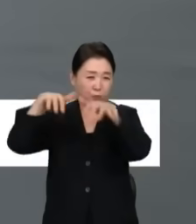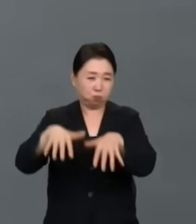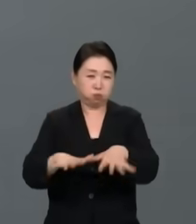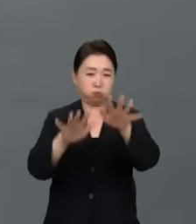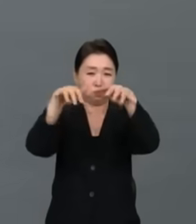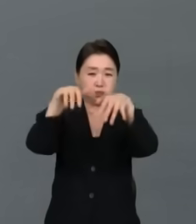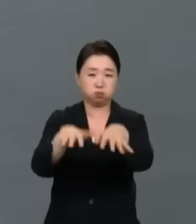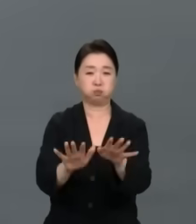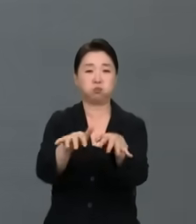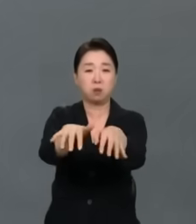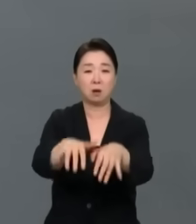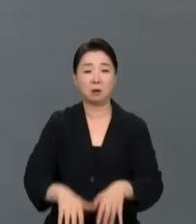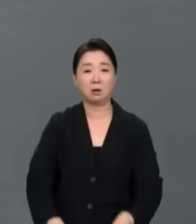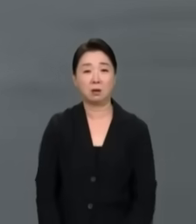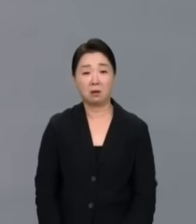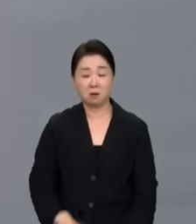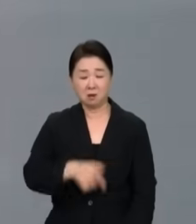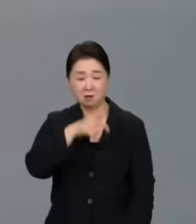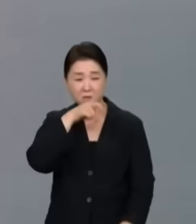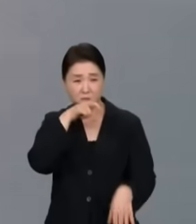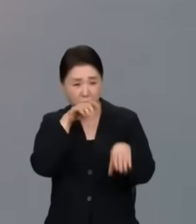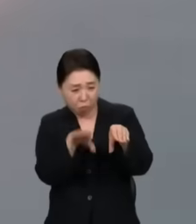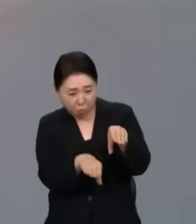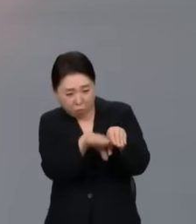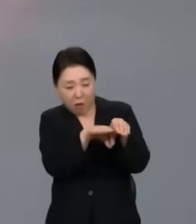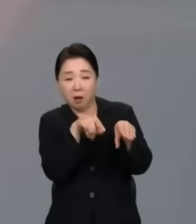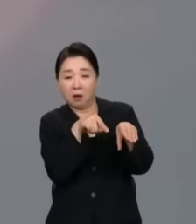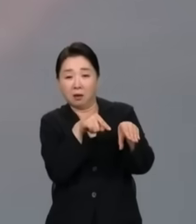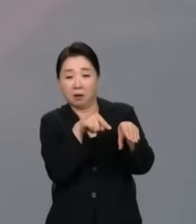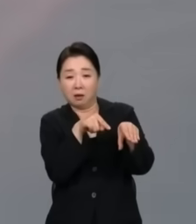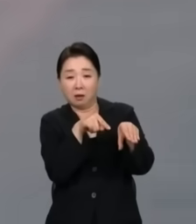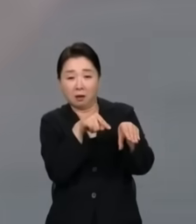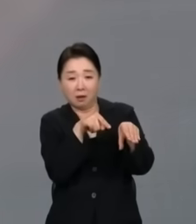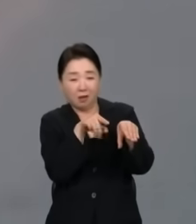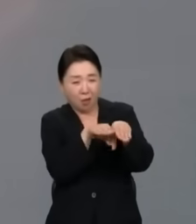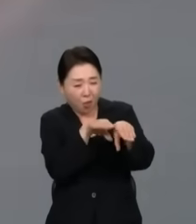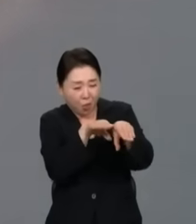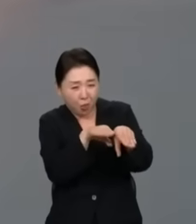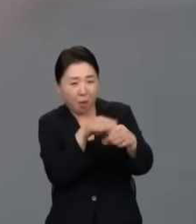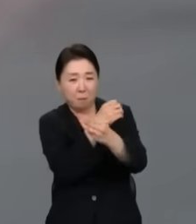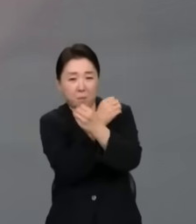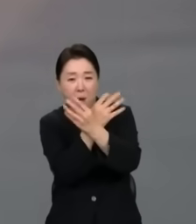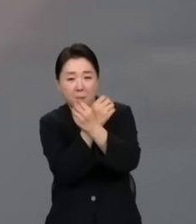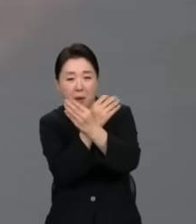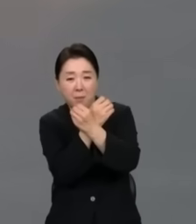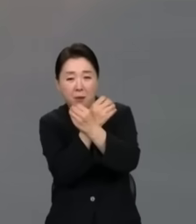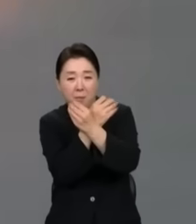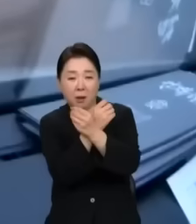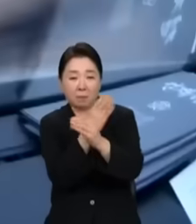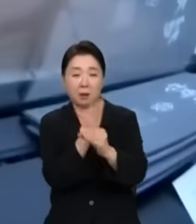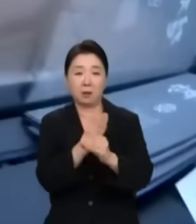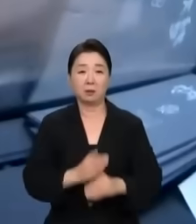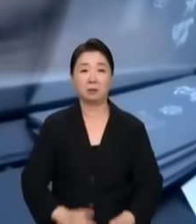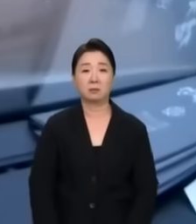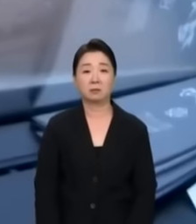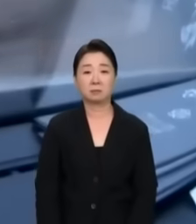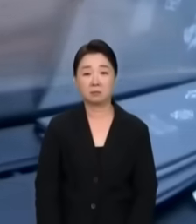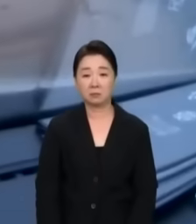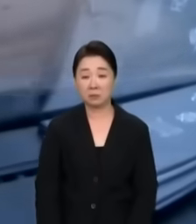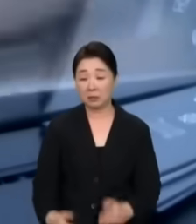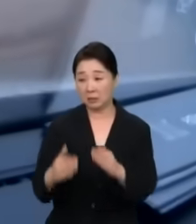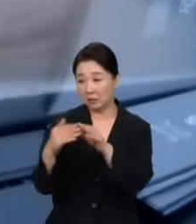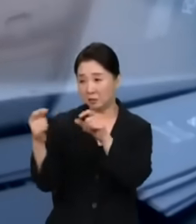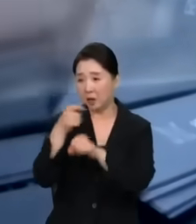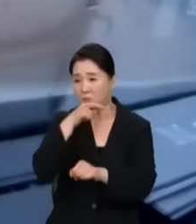급류로 변했습니다. 물에 잠긴 출근길 차량들, 줄줄이 비상등만 켜고 있을 뿐입니다. 근처